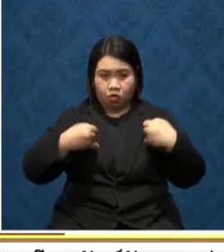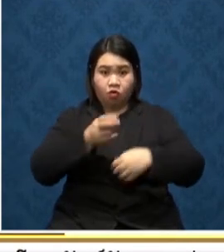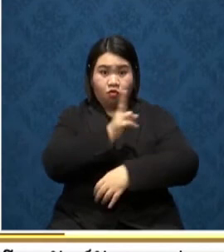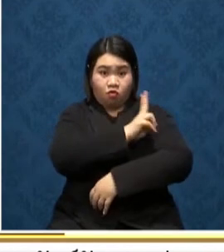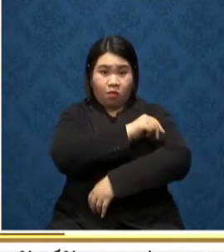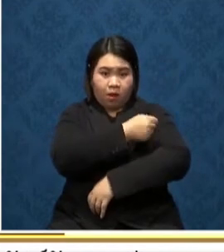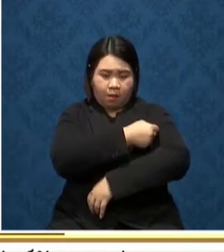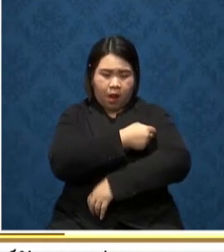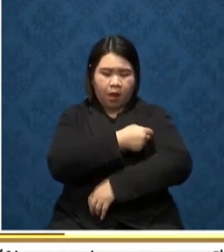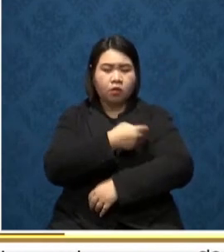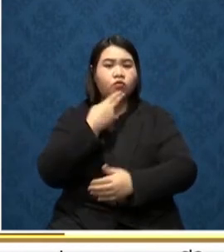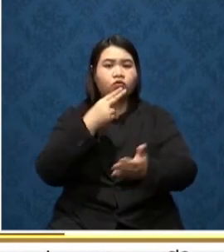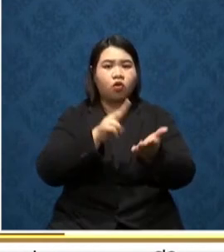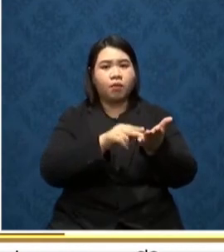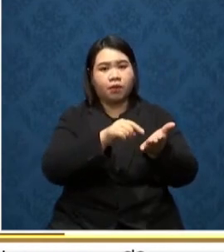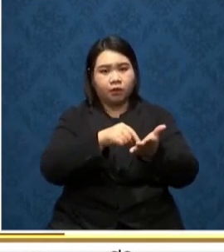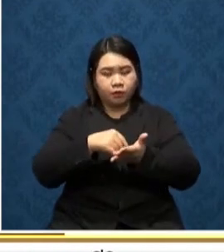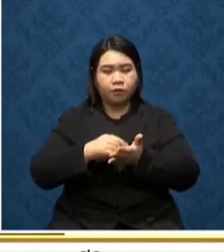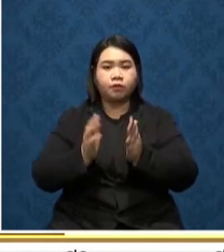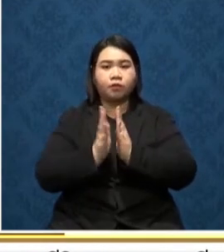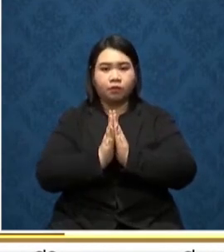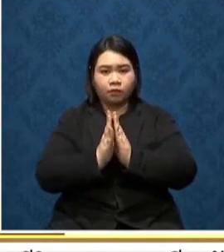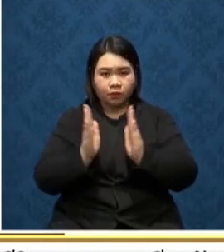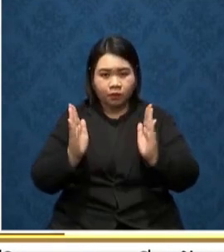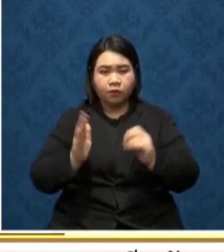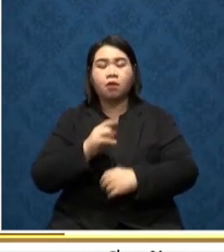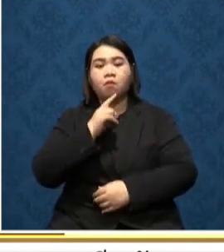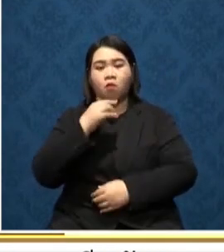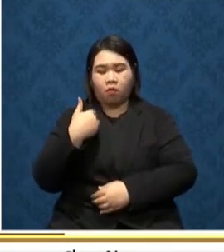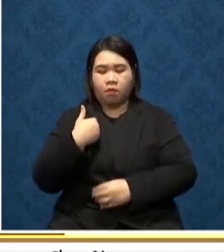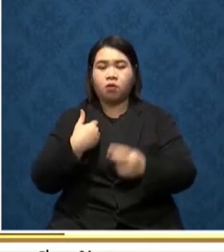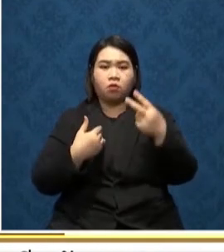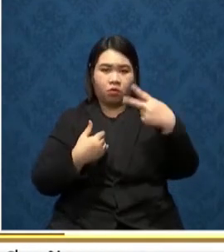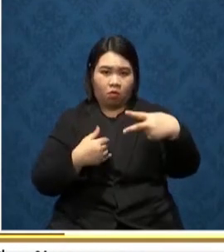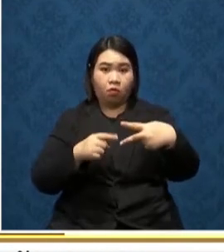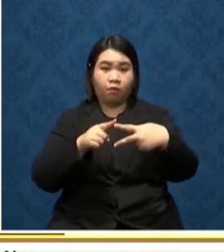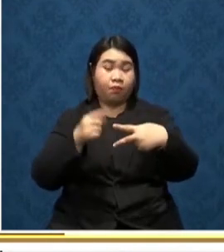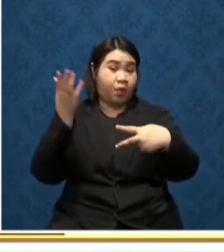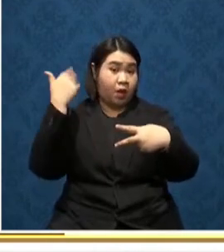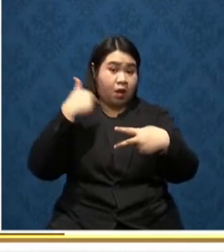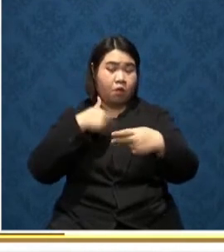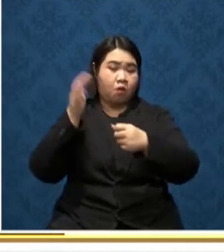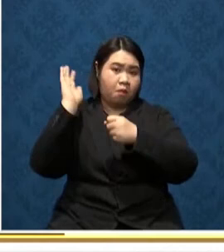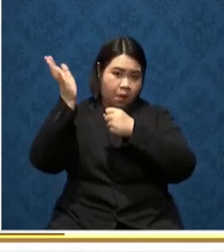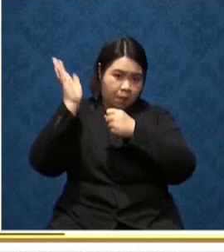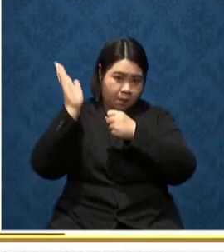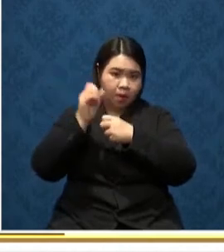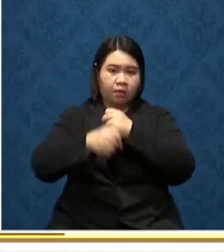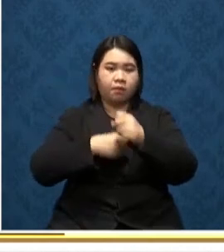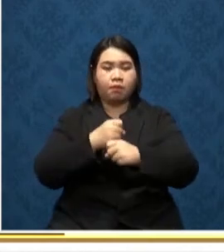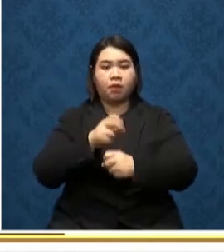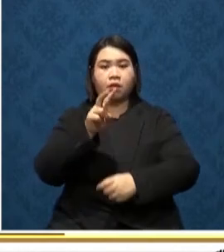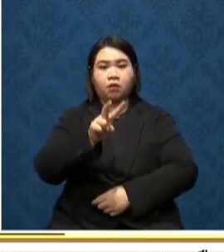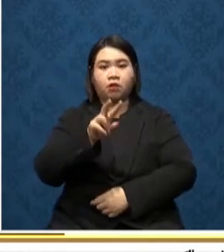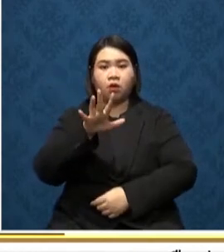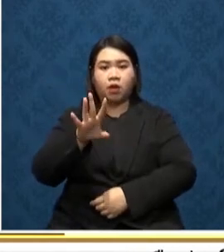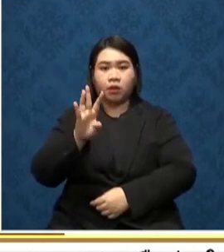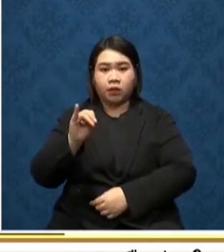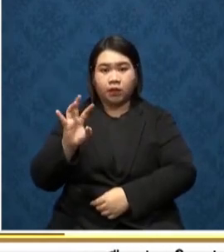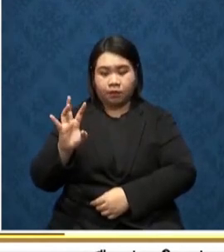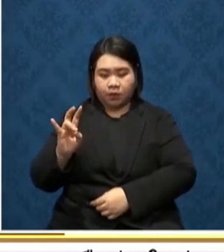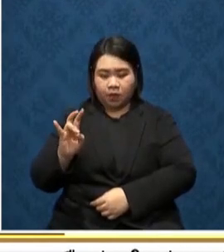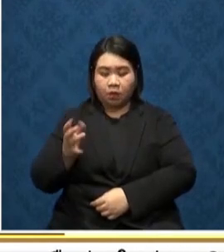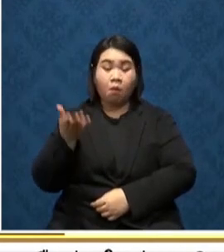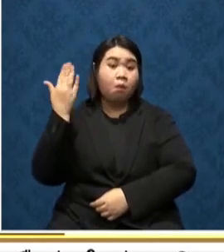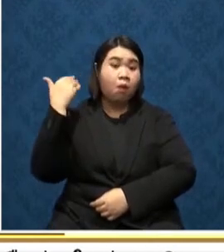นะครับบ่าสองเรื่องเมื่อตอนที่ผมมาพี่ปลายปี 2547 ในขนาดนั้